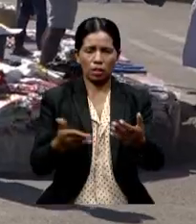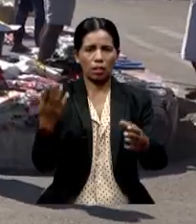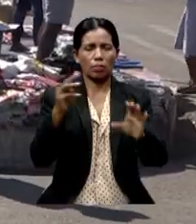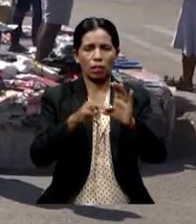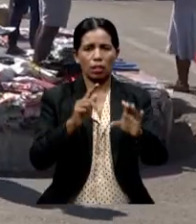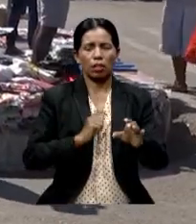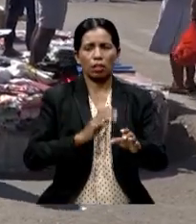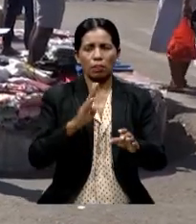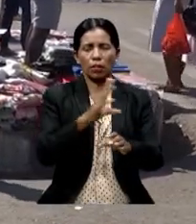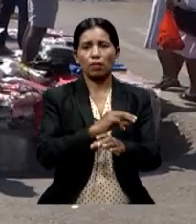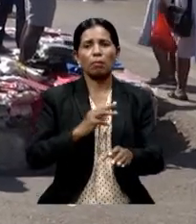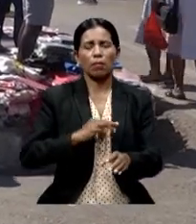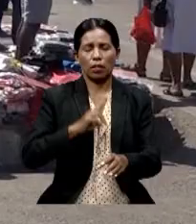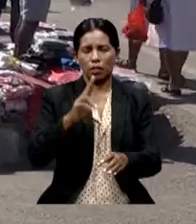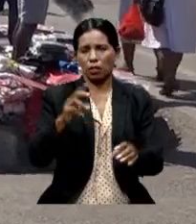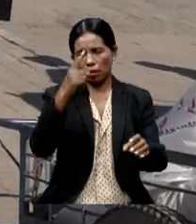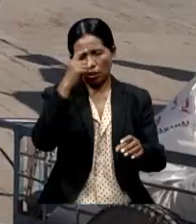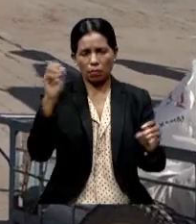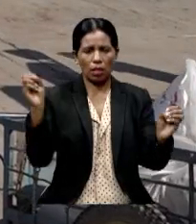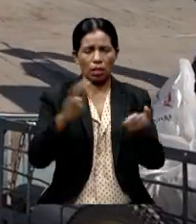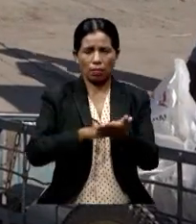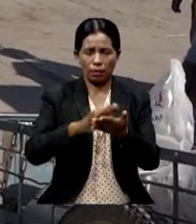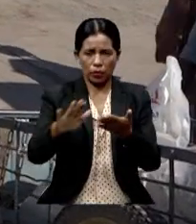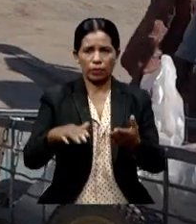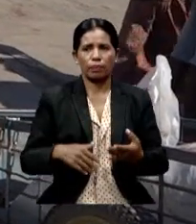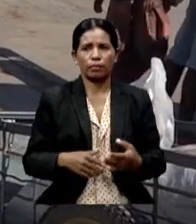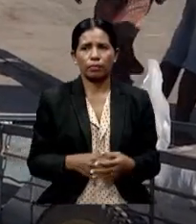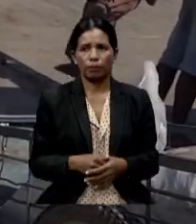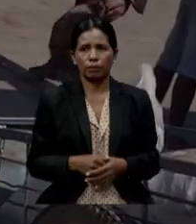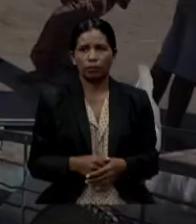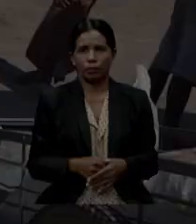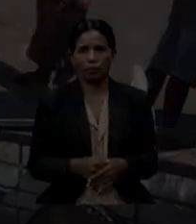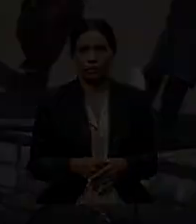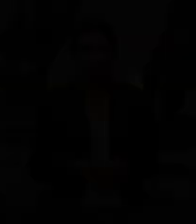Manlewana, também na higiene. Abraão Amaral, Tomás Soares, GMN.